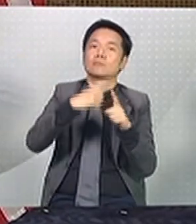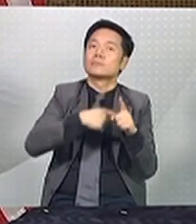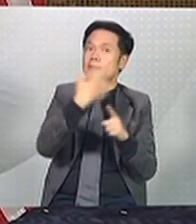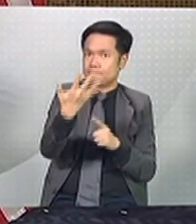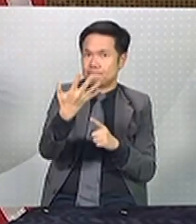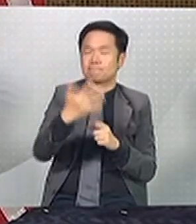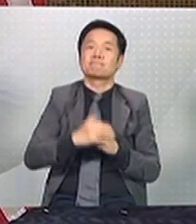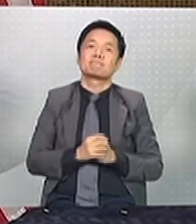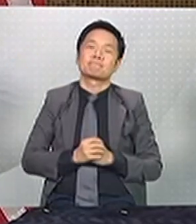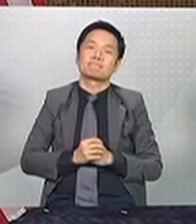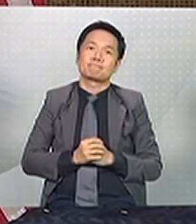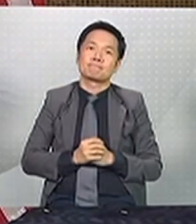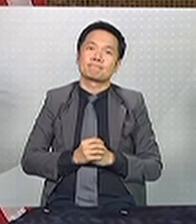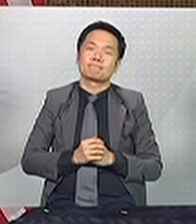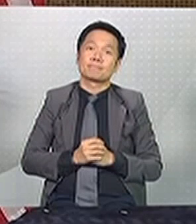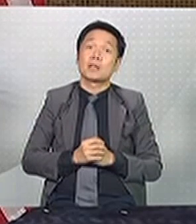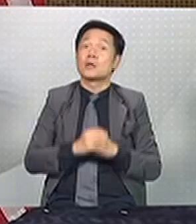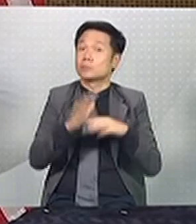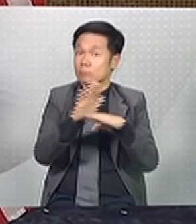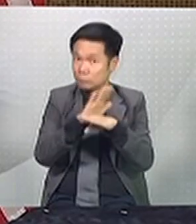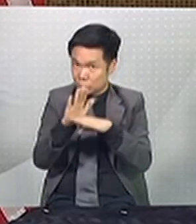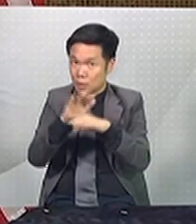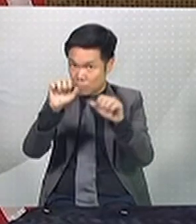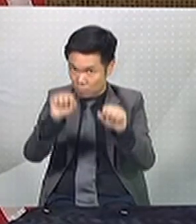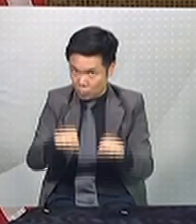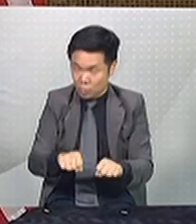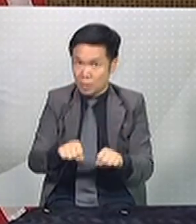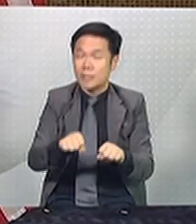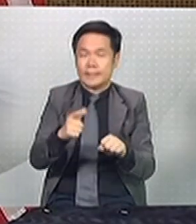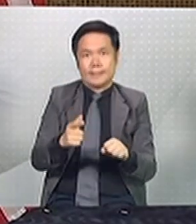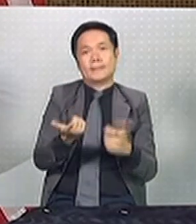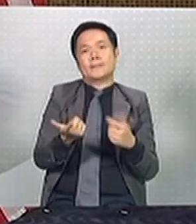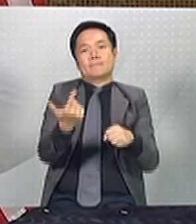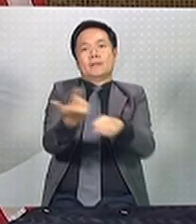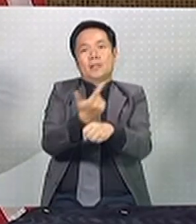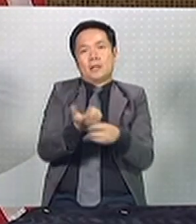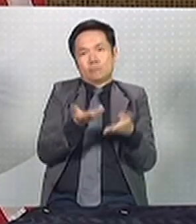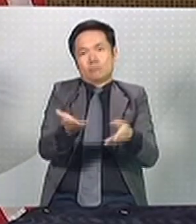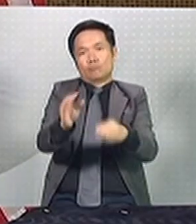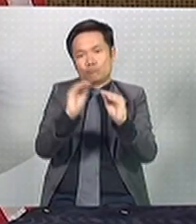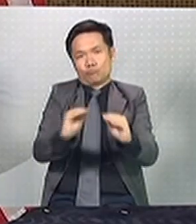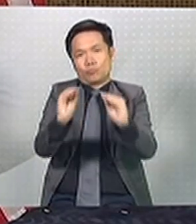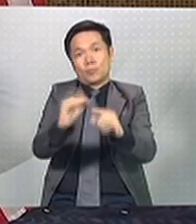2020. Usahawan yang layak akan diberi latihan keusahawanan,